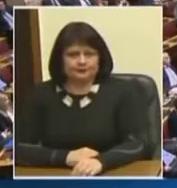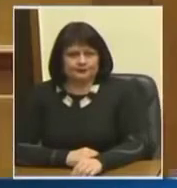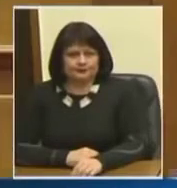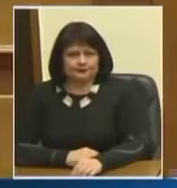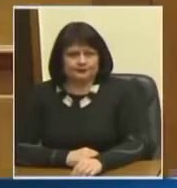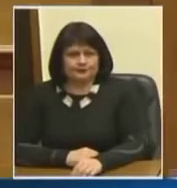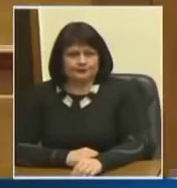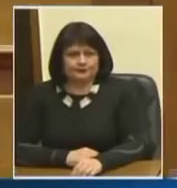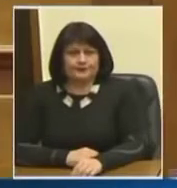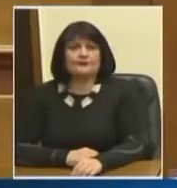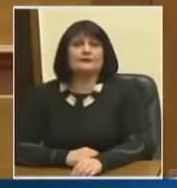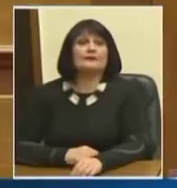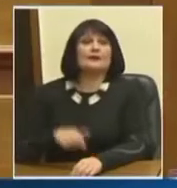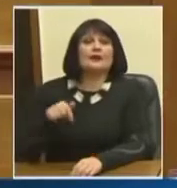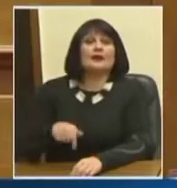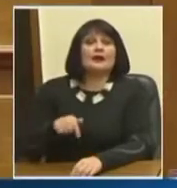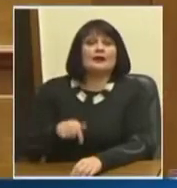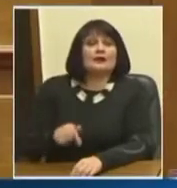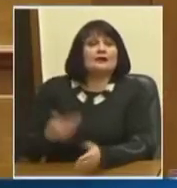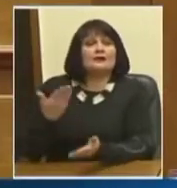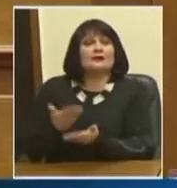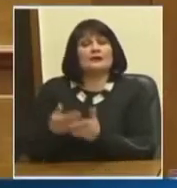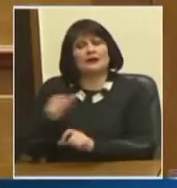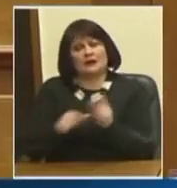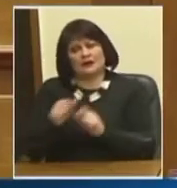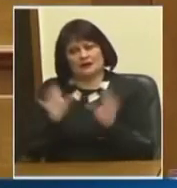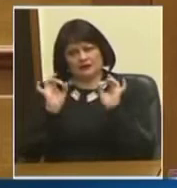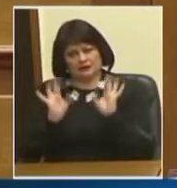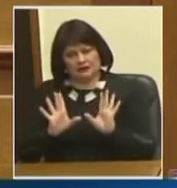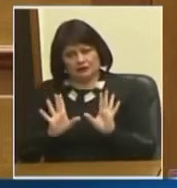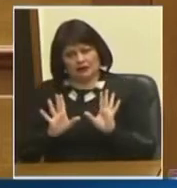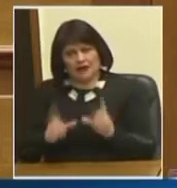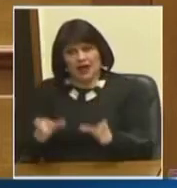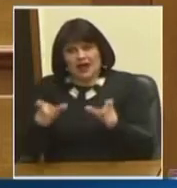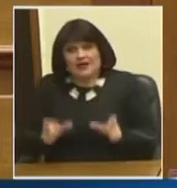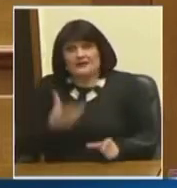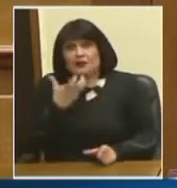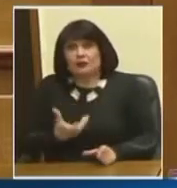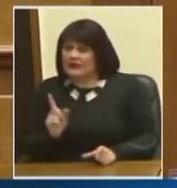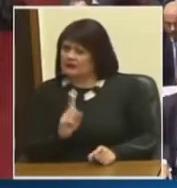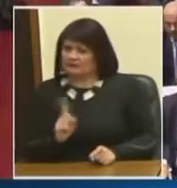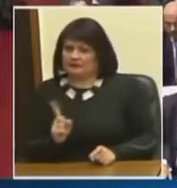Δεν θα δεχτούμε καμία αλλαγή που να δημιουργεί συνθήκες ανασφάλειας στους κληρικούς.